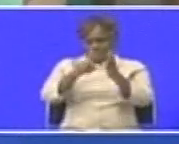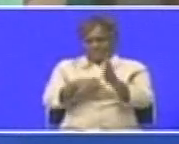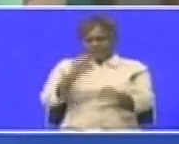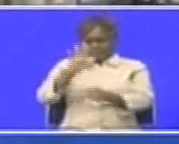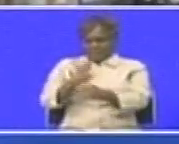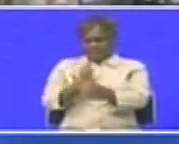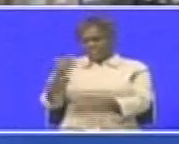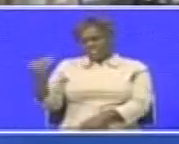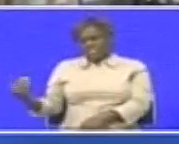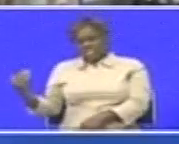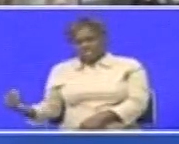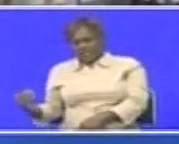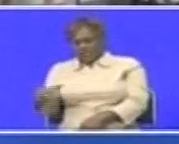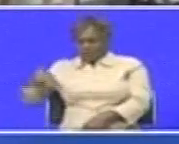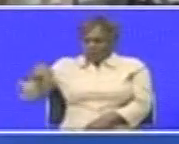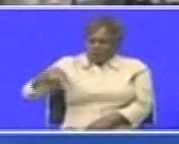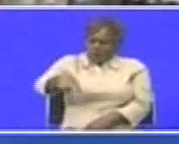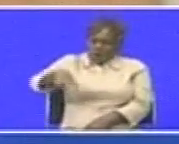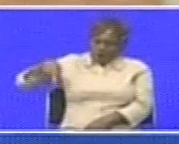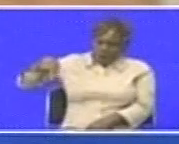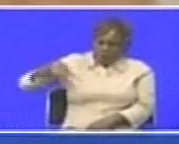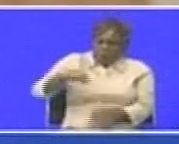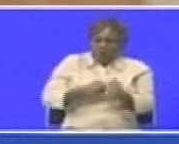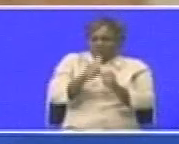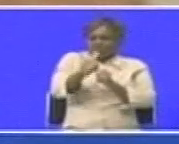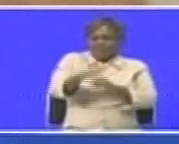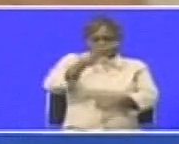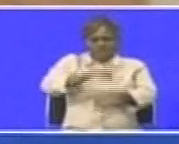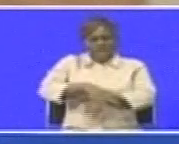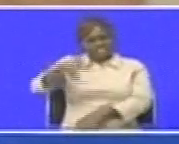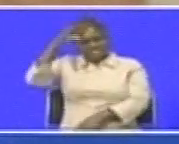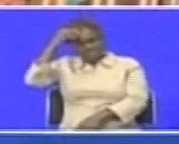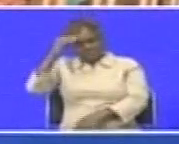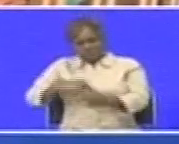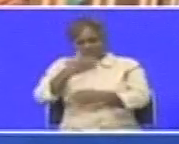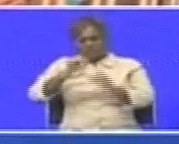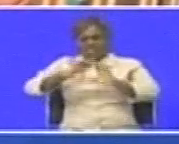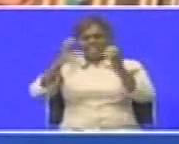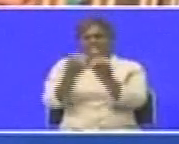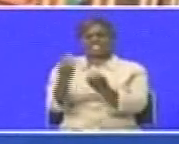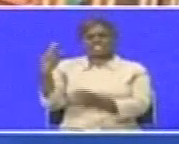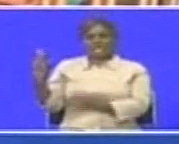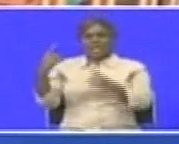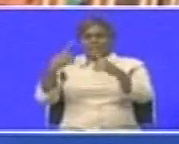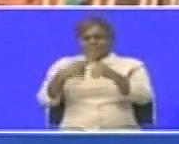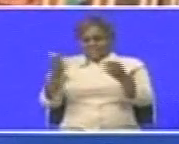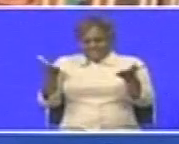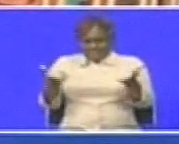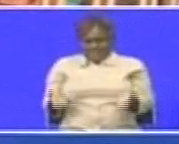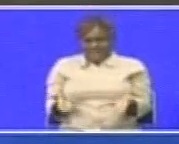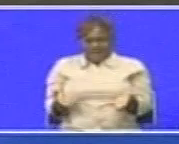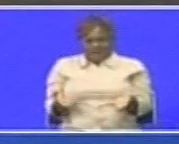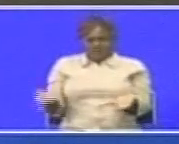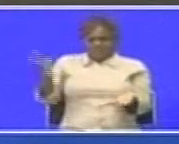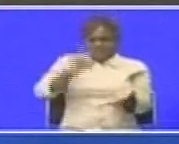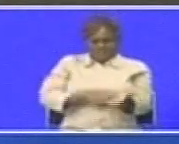Wanafunzi wengi eneo hili walilazimika kutembea mwendo mrefu kupata elimu baada ya darasa la tatu. Lakini sasa